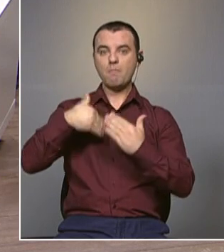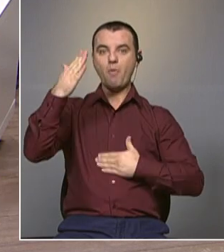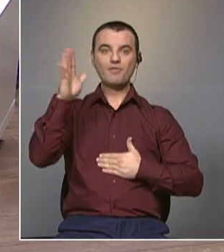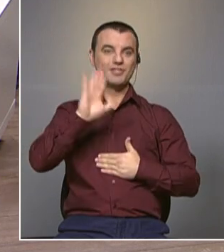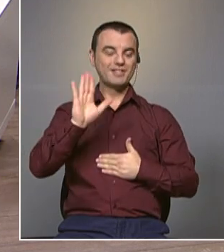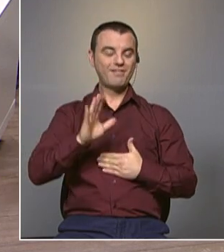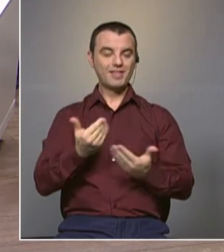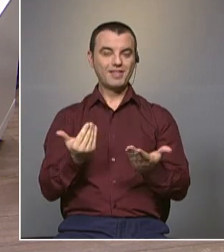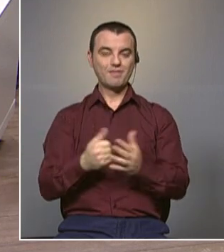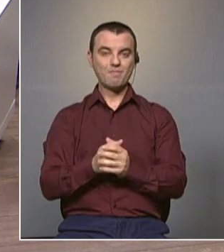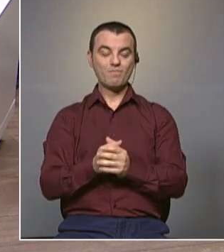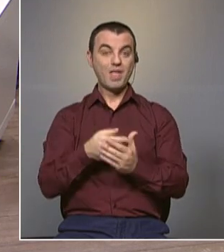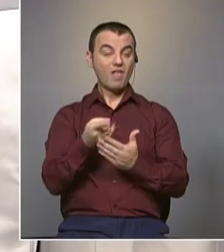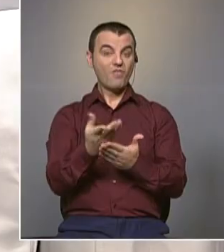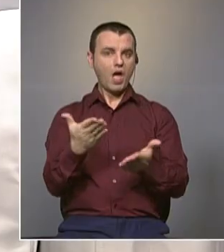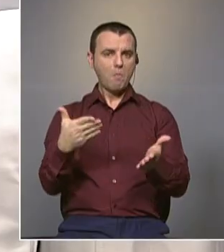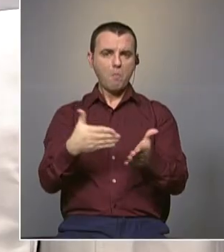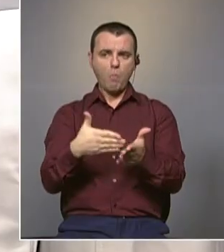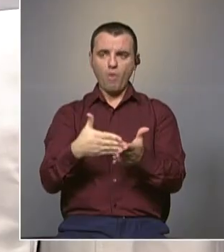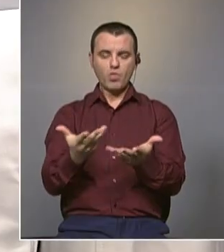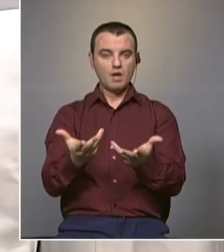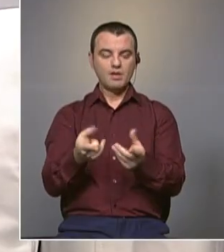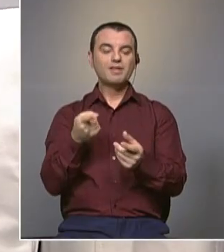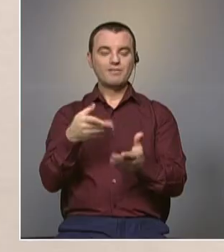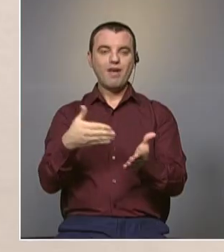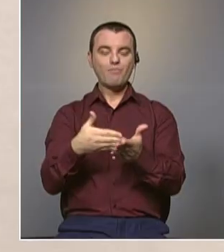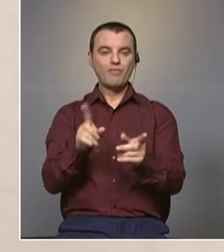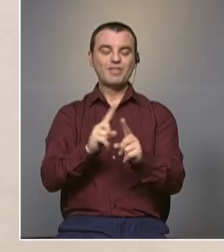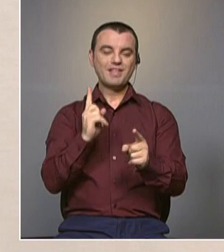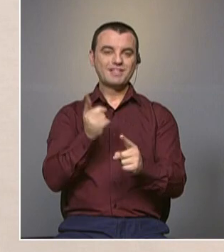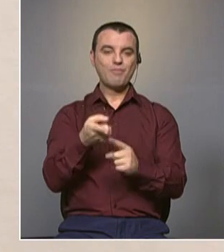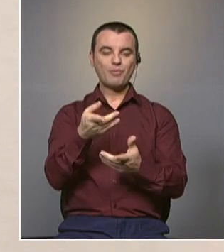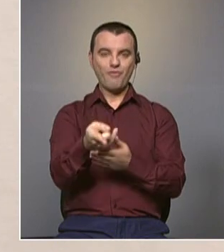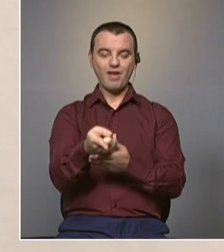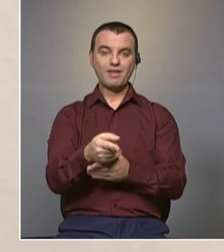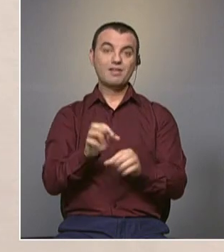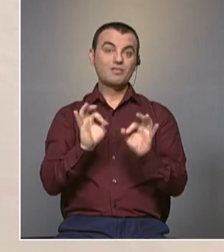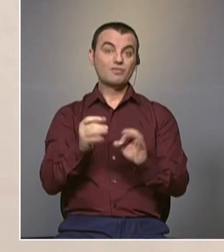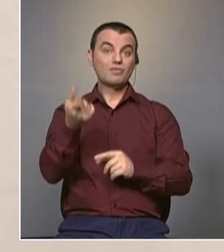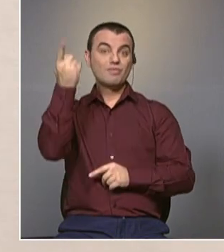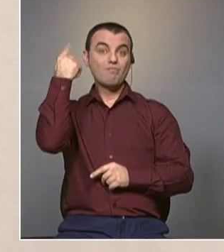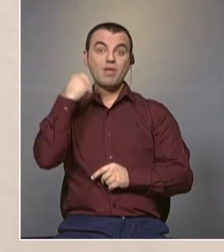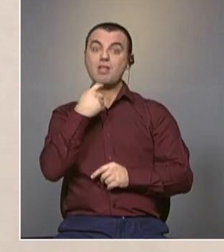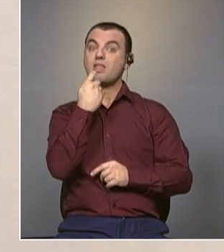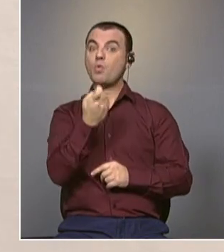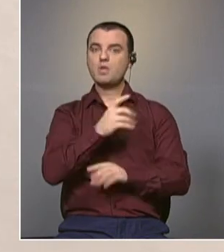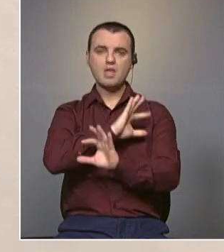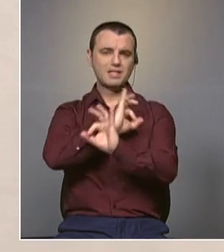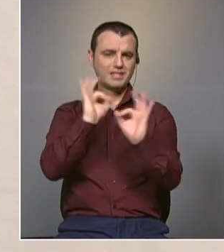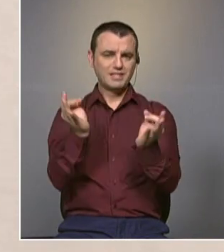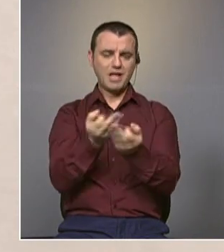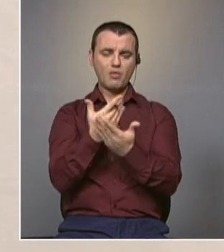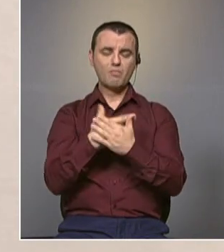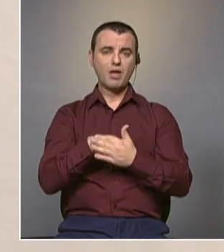направо. Това е повода. Това е повода и не само това. Всъщност, миналата година изцяло беше посветена на